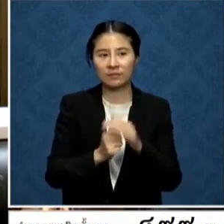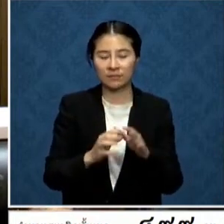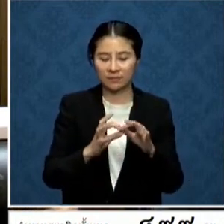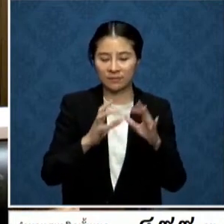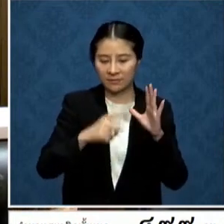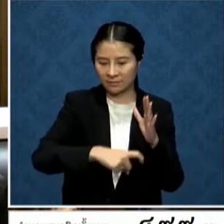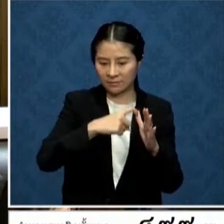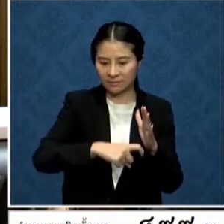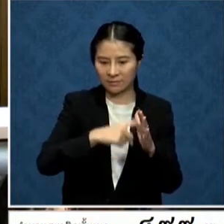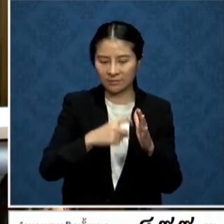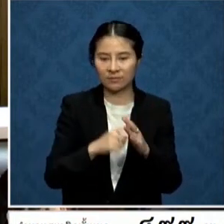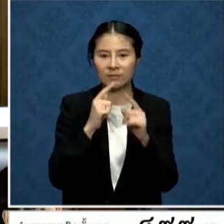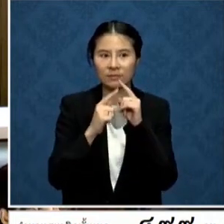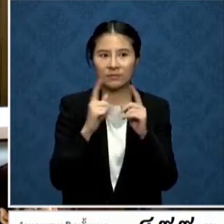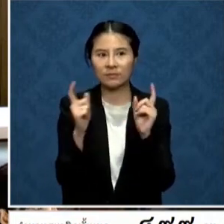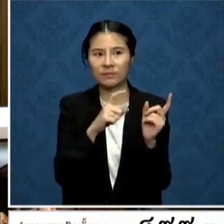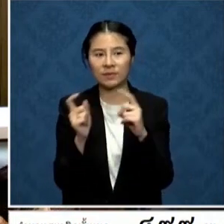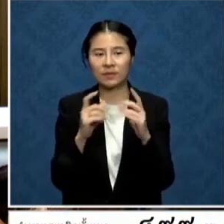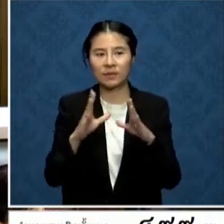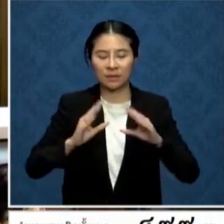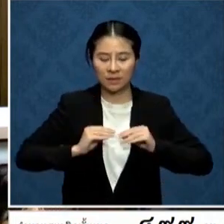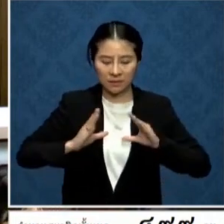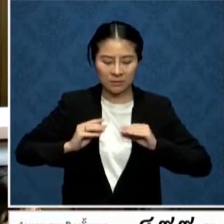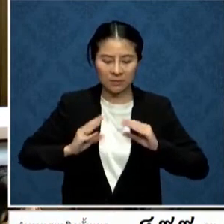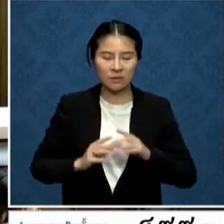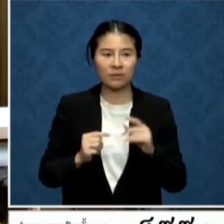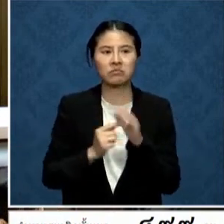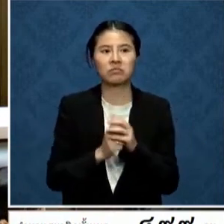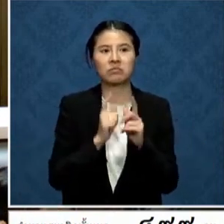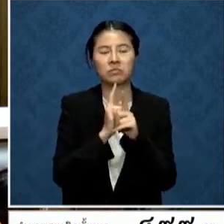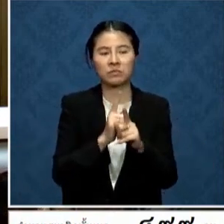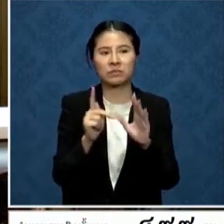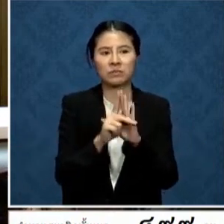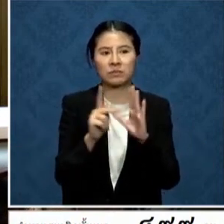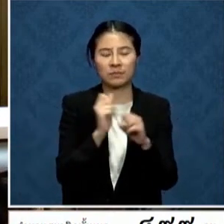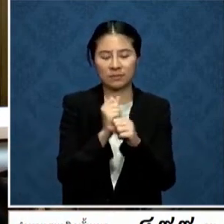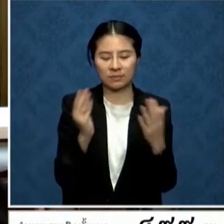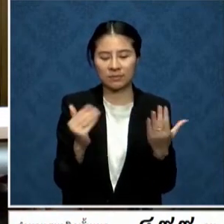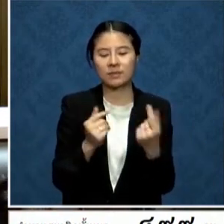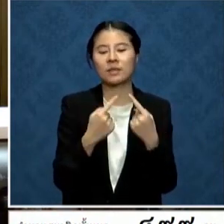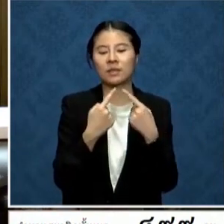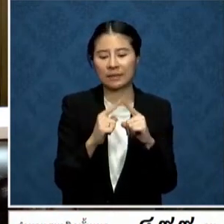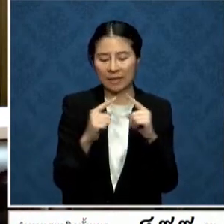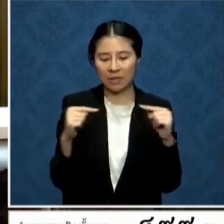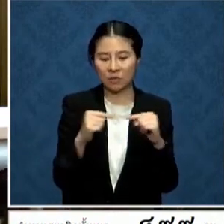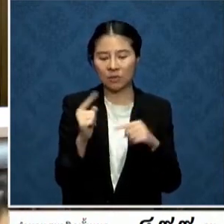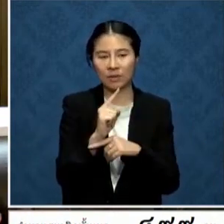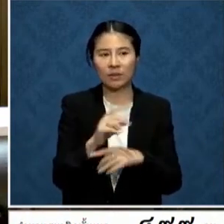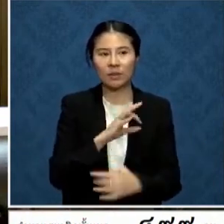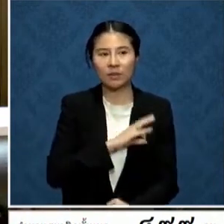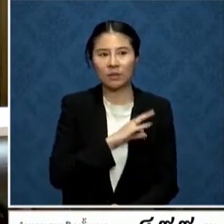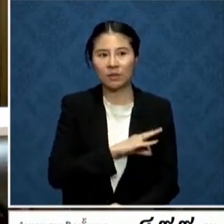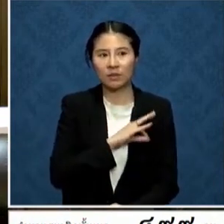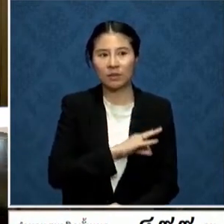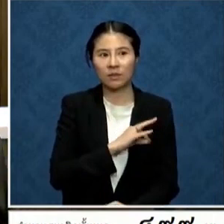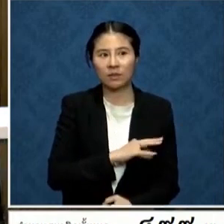เหตุผลว่าเราจะมาพูดคุยถกเถียงว่าเห็นด้วยหรือไม่เห็นด้วยตามข้อบังคับแต่ละข้อยังไงแต่ผมอยากจะขอให้ท่านเอ่อใช้ความรู้สึกร่วมกัน